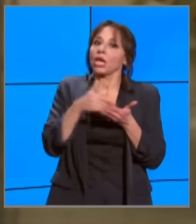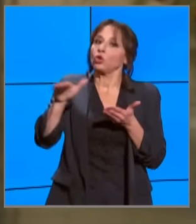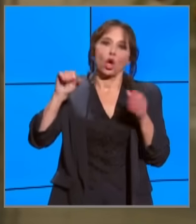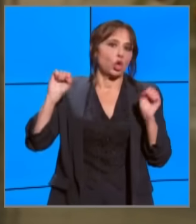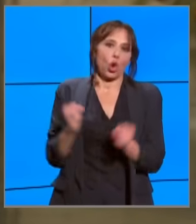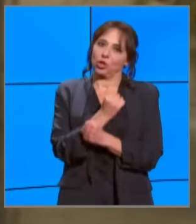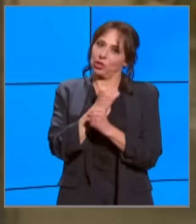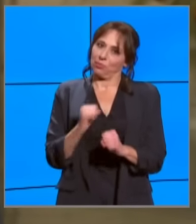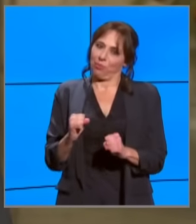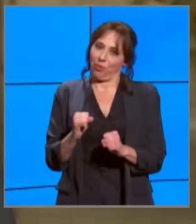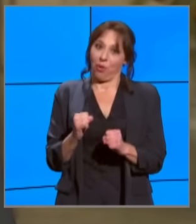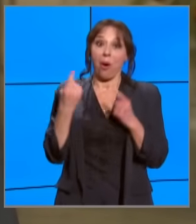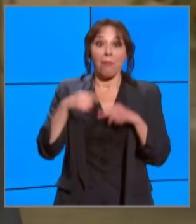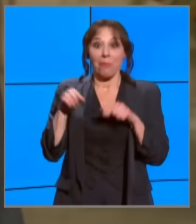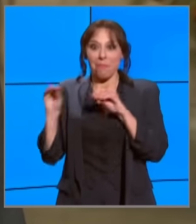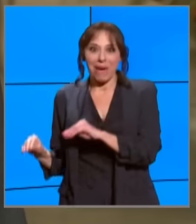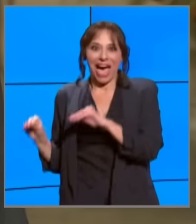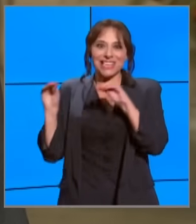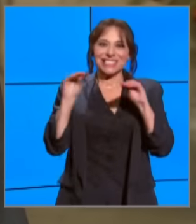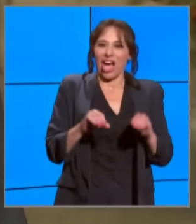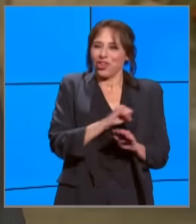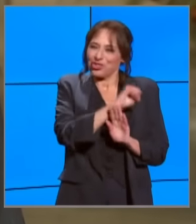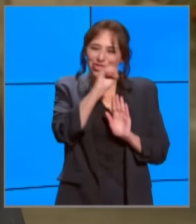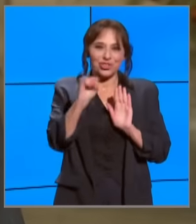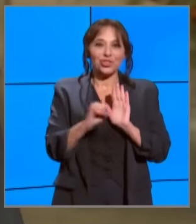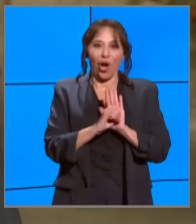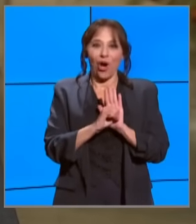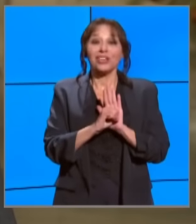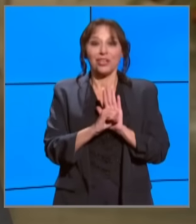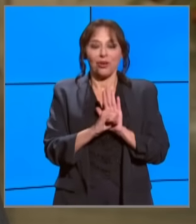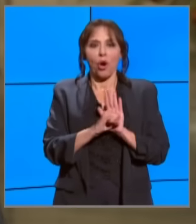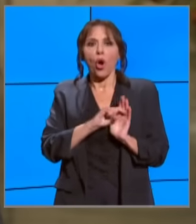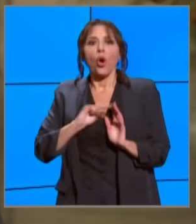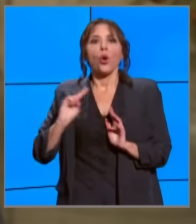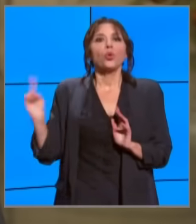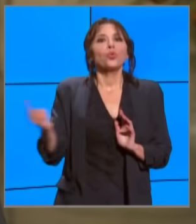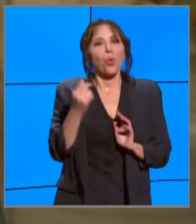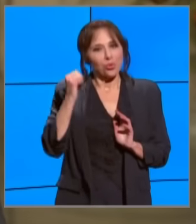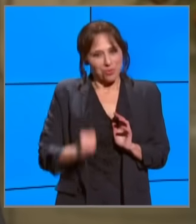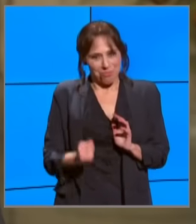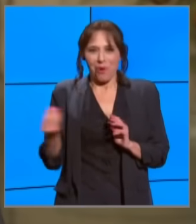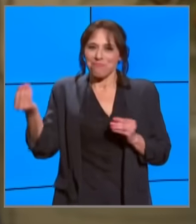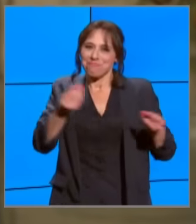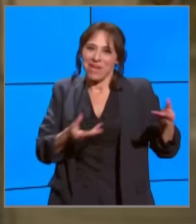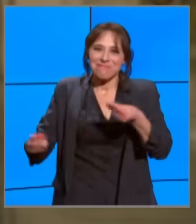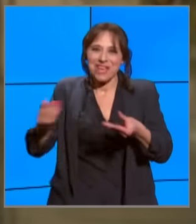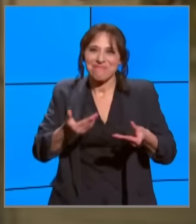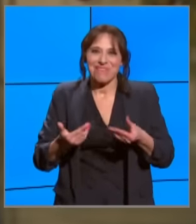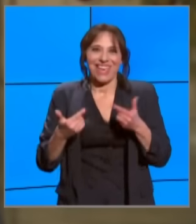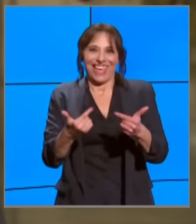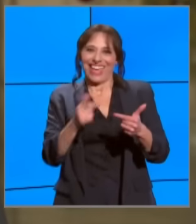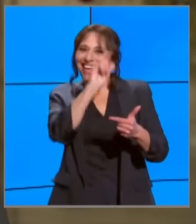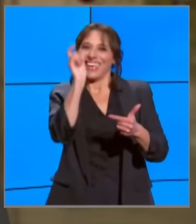viviamo quindi un passaggio epocale possiamo dare tutti qualcosa alla nostra Italia qualcosa di